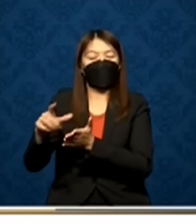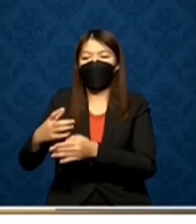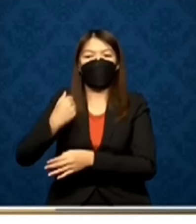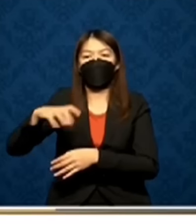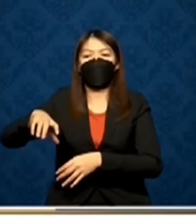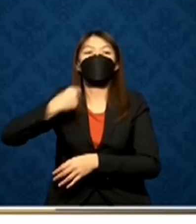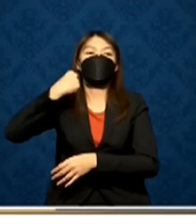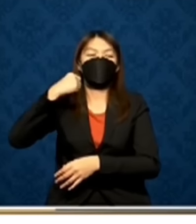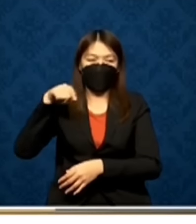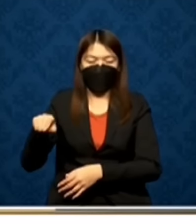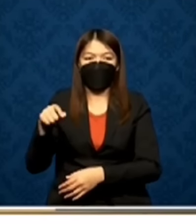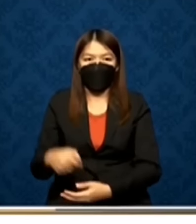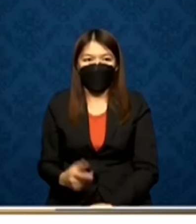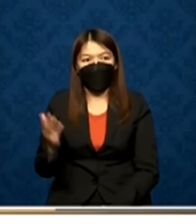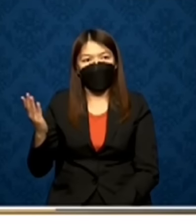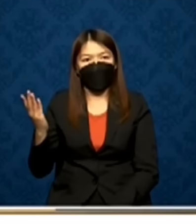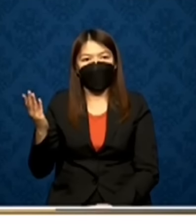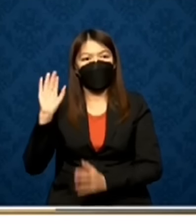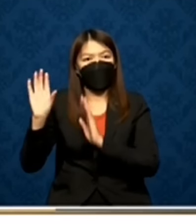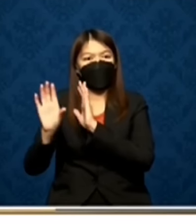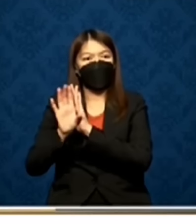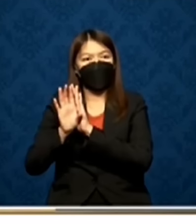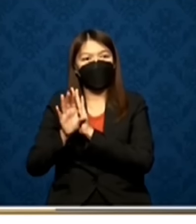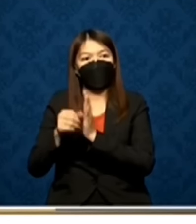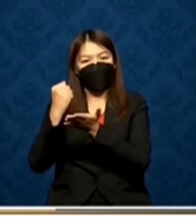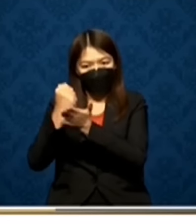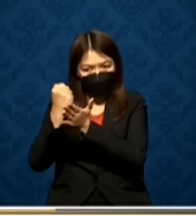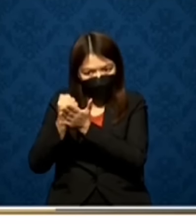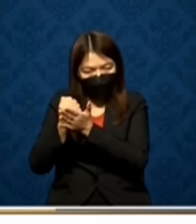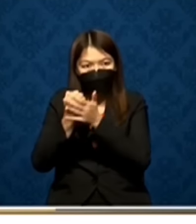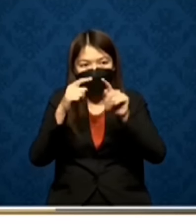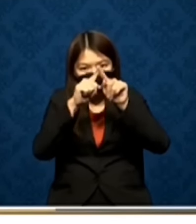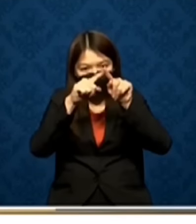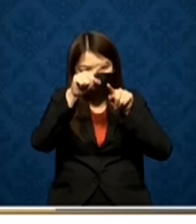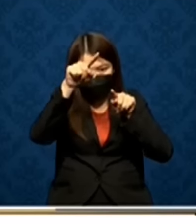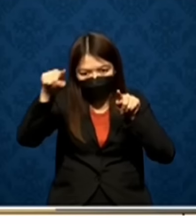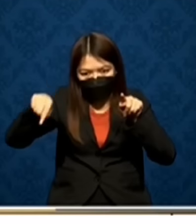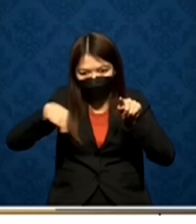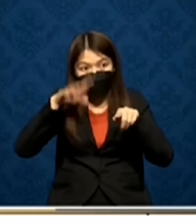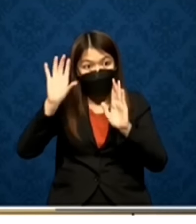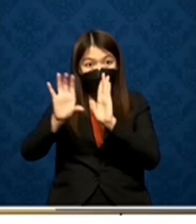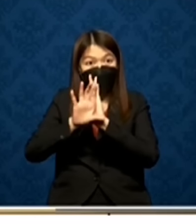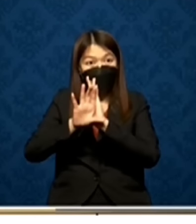นะฮะเชิญเนี่ยครับก็จะมีหมายโฉนดที่ดิน ถนนประโคนชัย